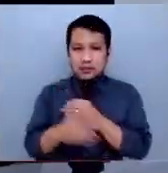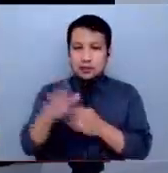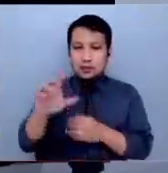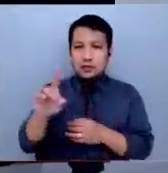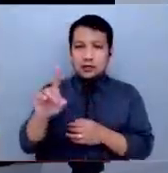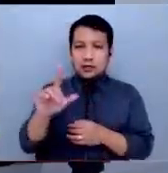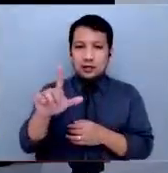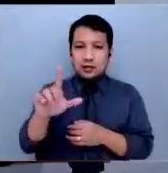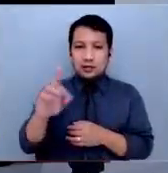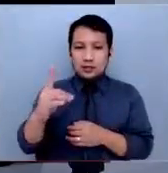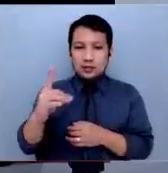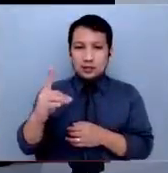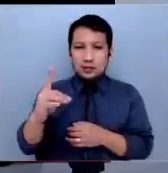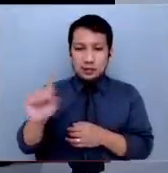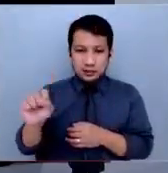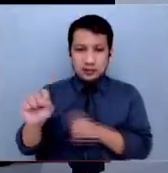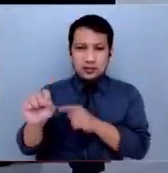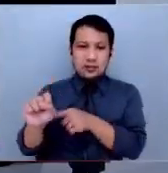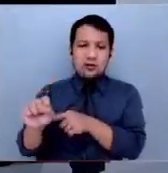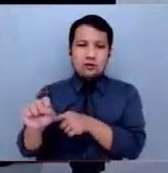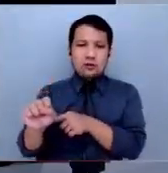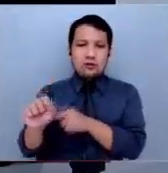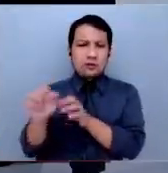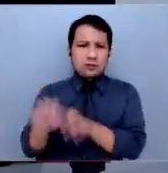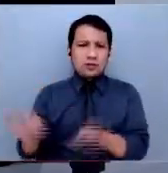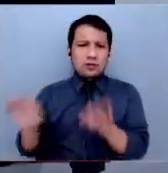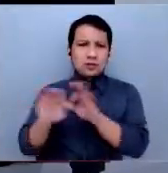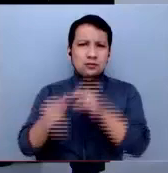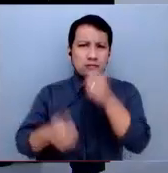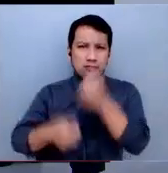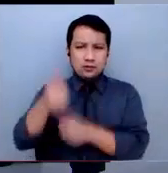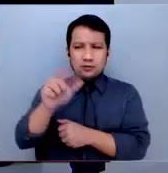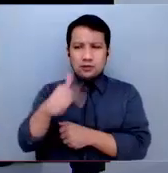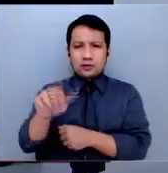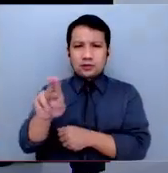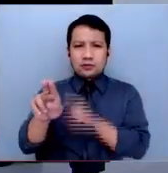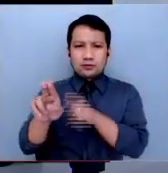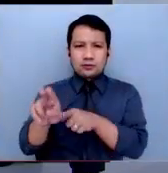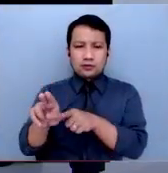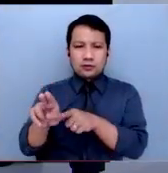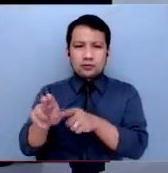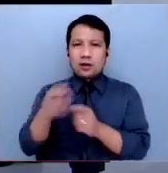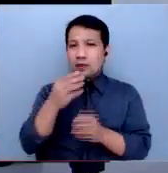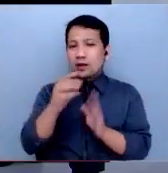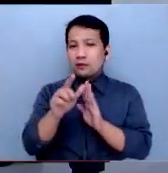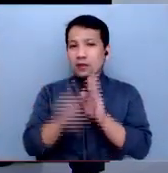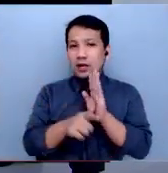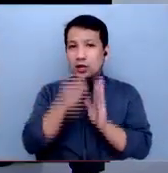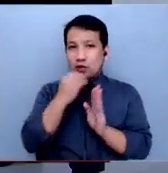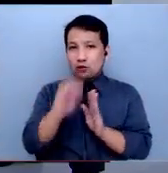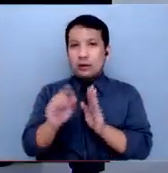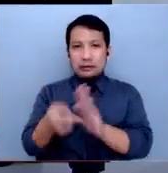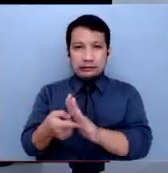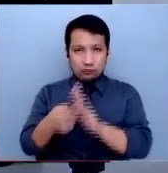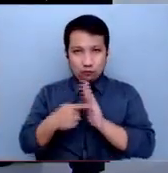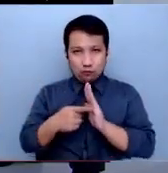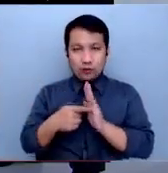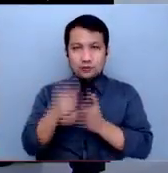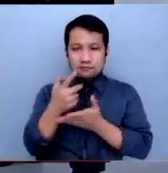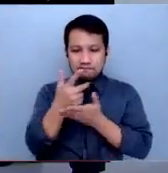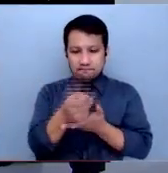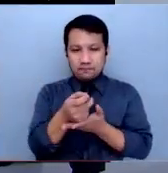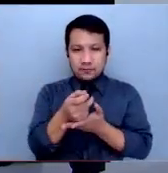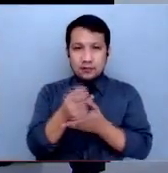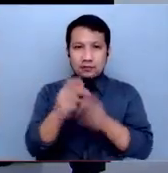Governor Mamintal Adyong na magpapasa ang mga LGU ng Lanao del Sur ng mga ordinansa para gawing required na ang COVID